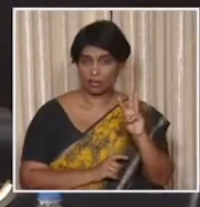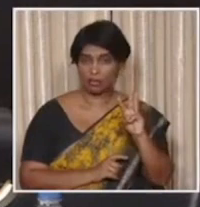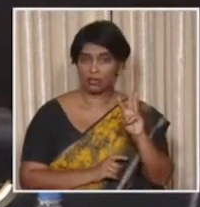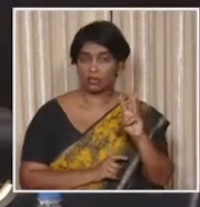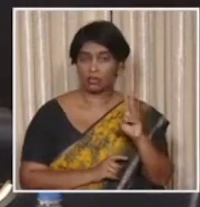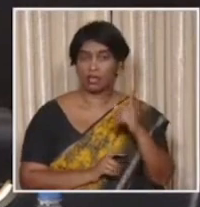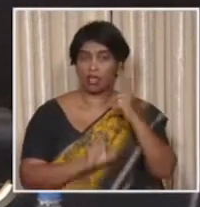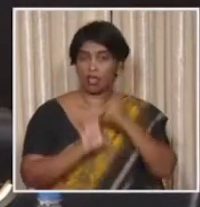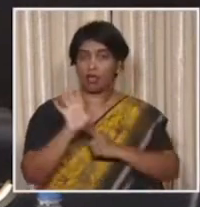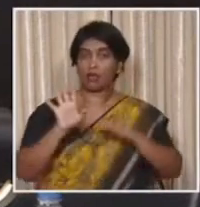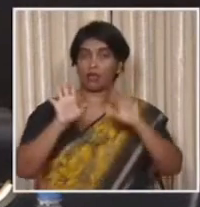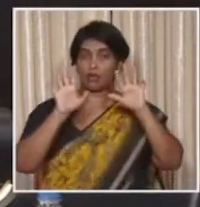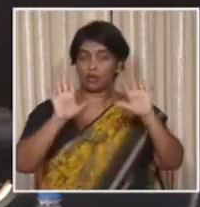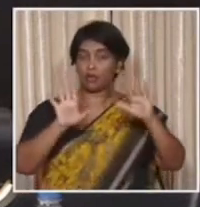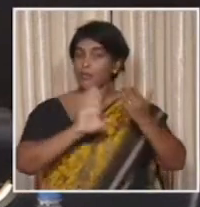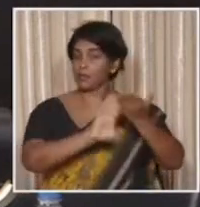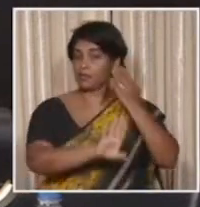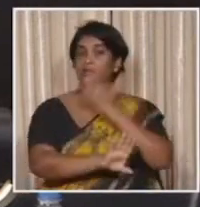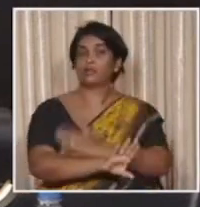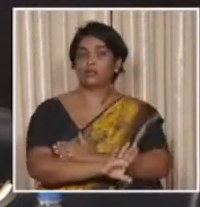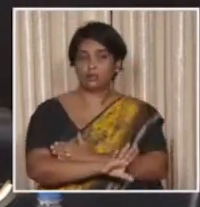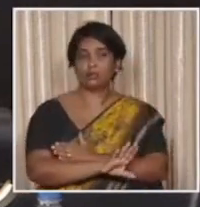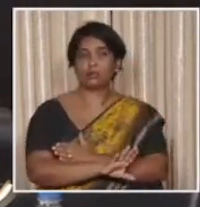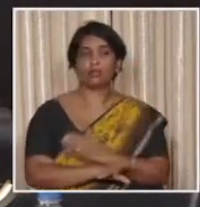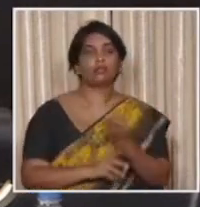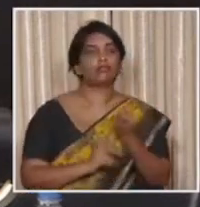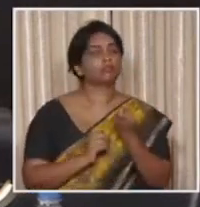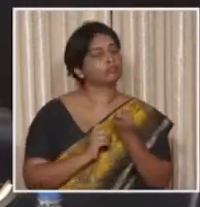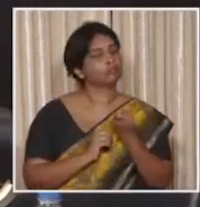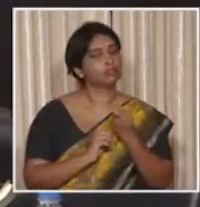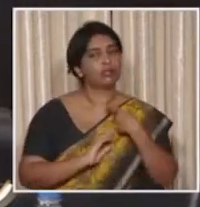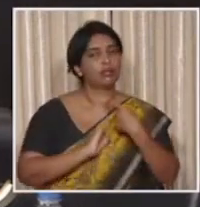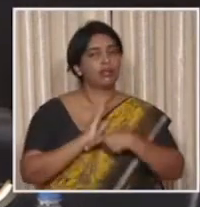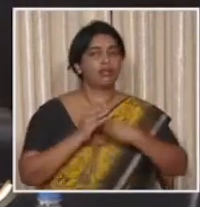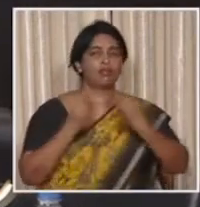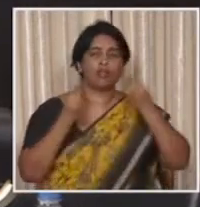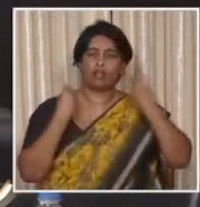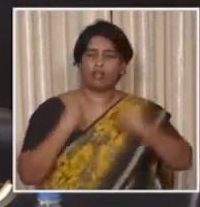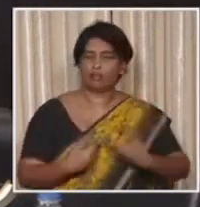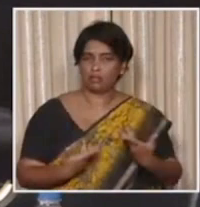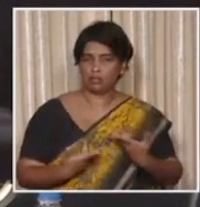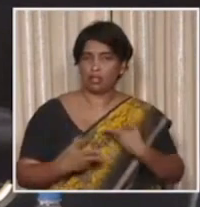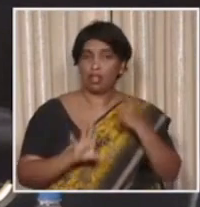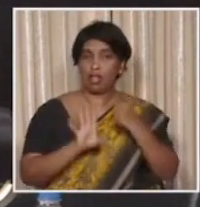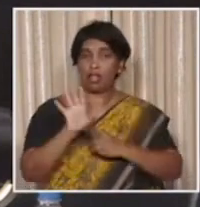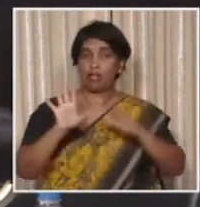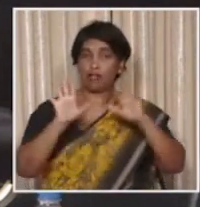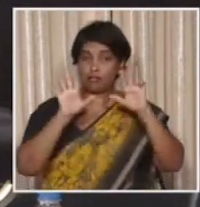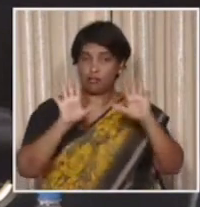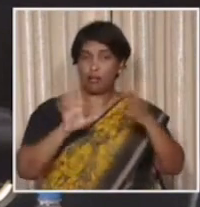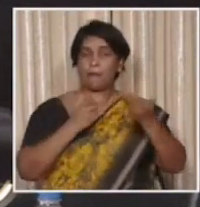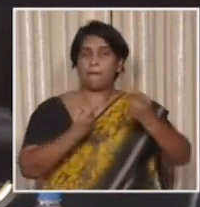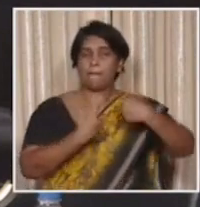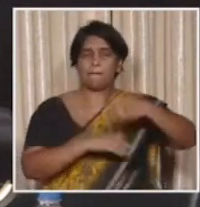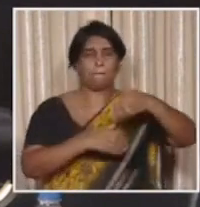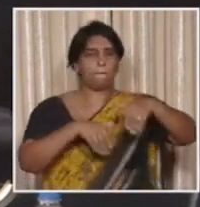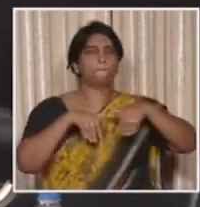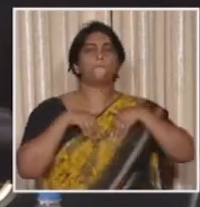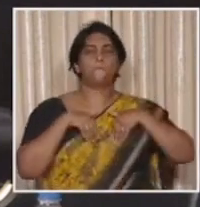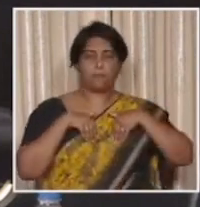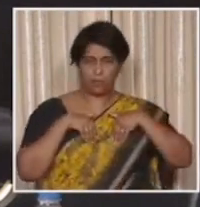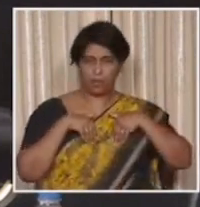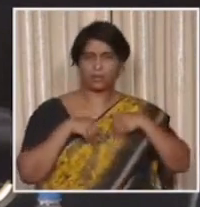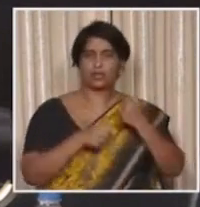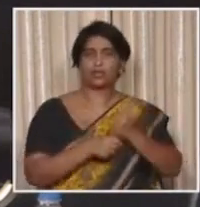හරි අවුරුදු 9කට කලින් තිබිච්ච ප්‍රමාණයට රට වැටිලා තියෙනවා. අවුරුදු 9ක් පස්සට ගෙනහිලා තියෙනවා